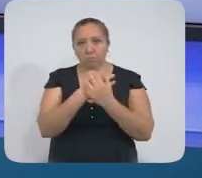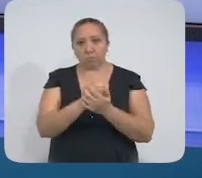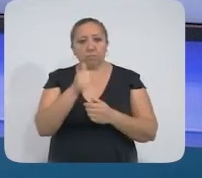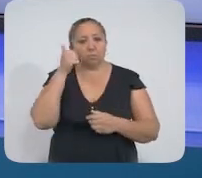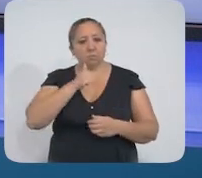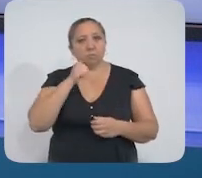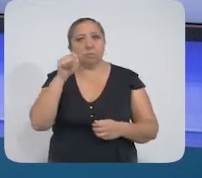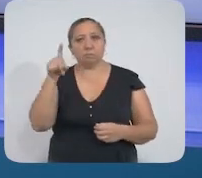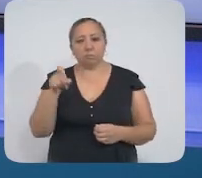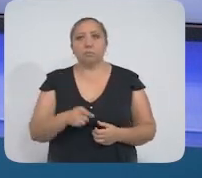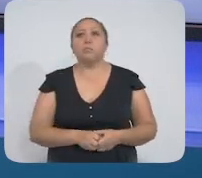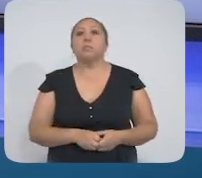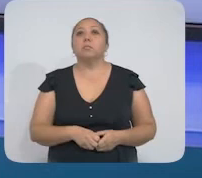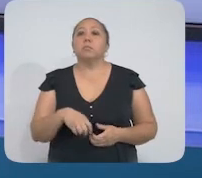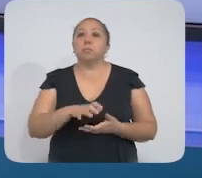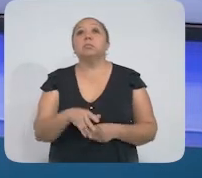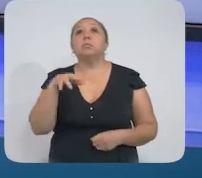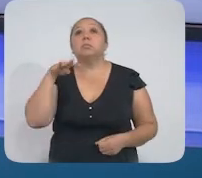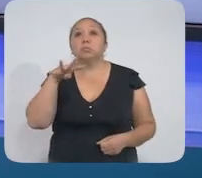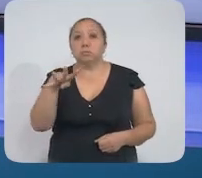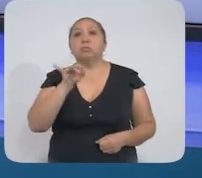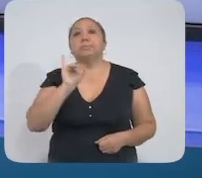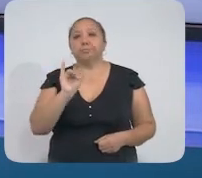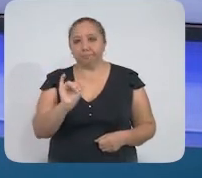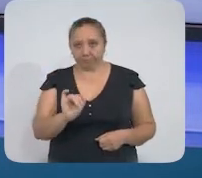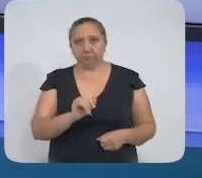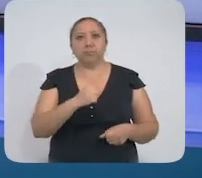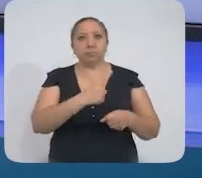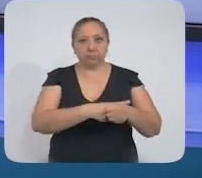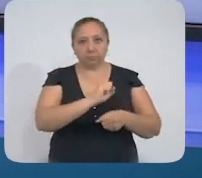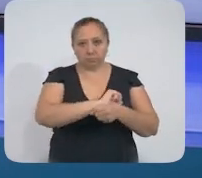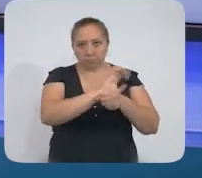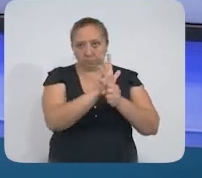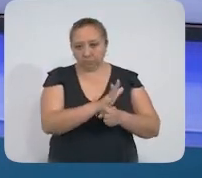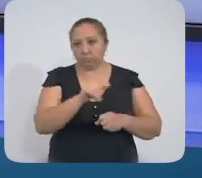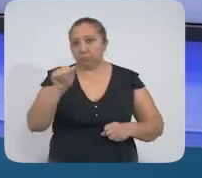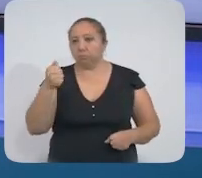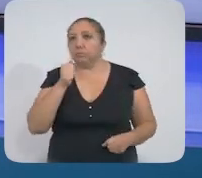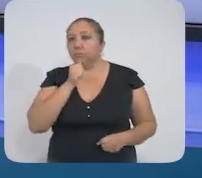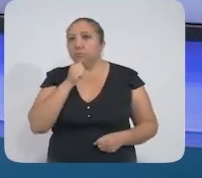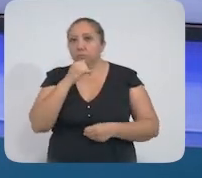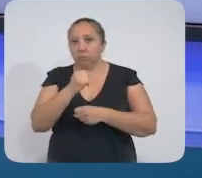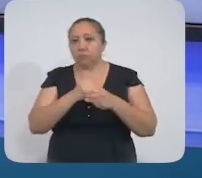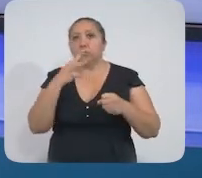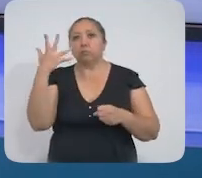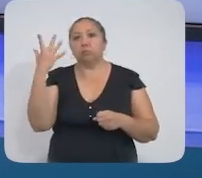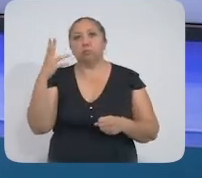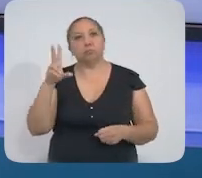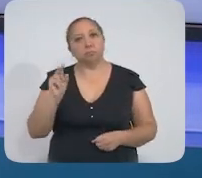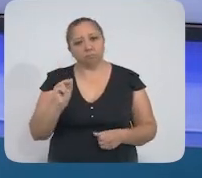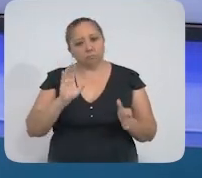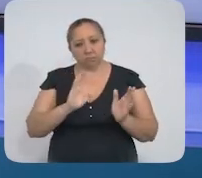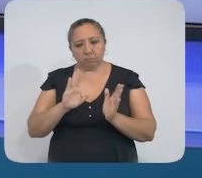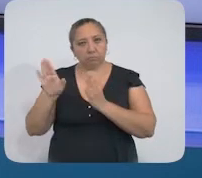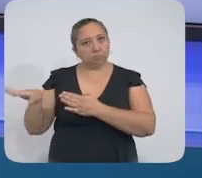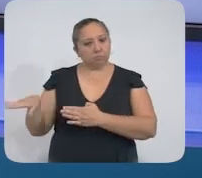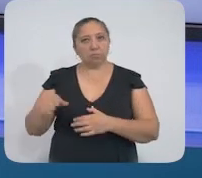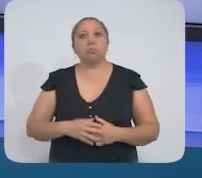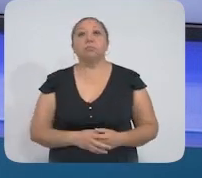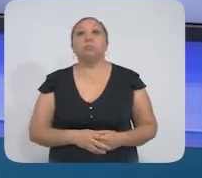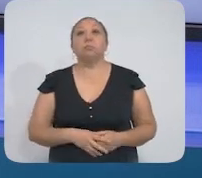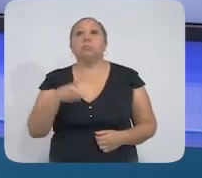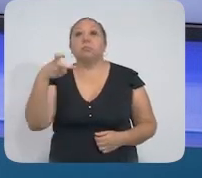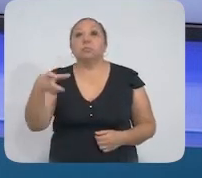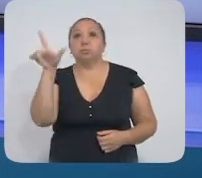tiobe, yan talamiltio, tutan le kohanilo. Konech kalandik klaktsilo, mak hoko lechtun, ti kuchilo han piktak